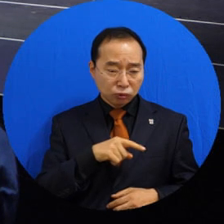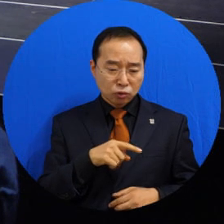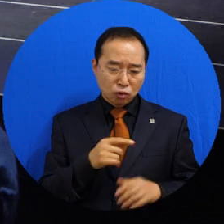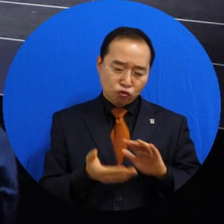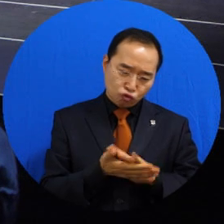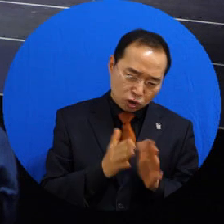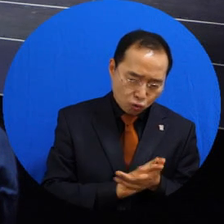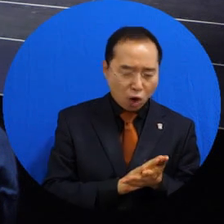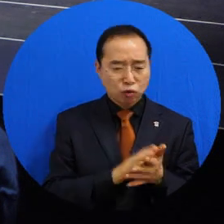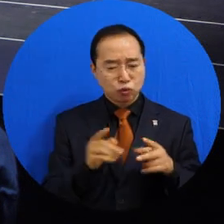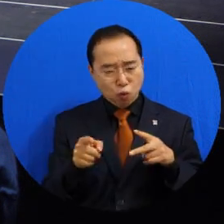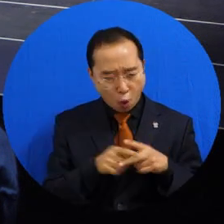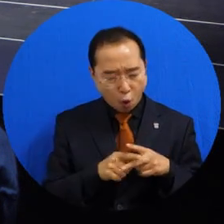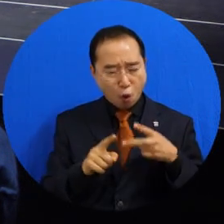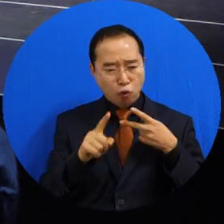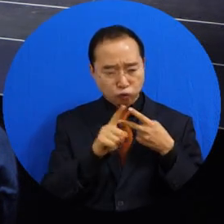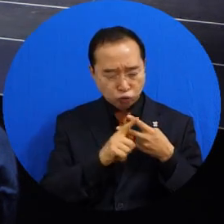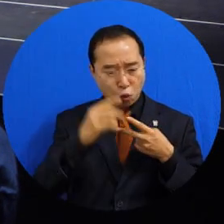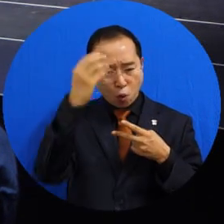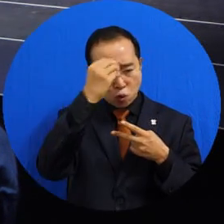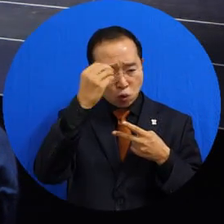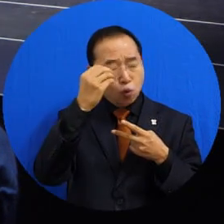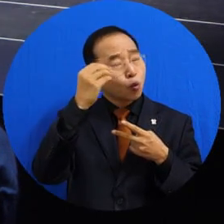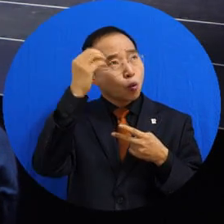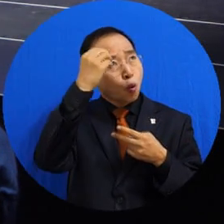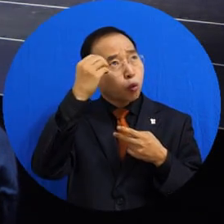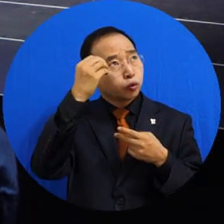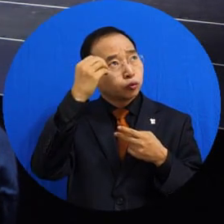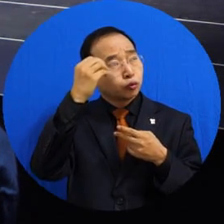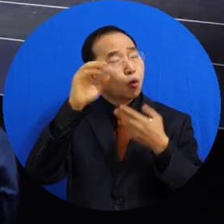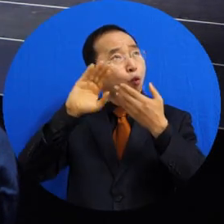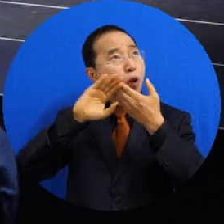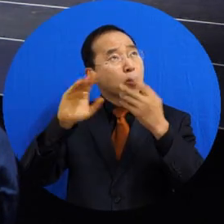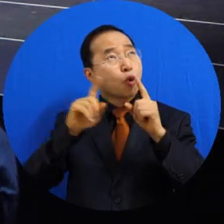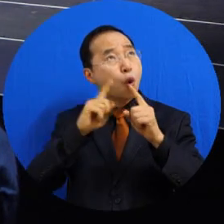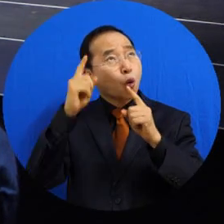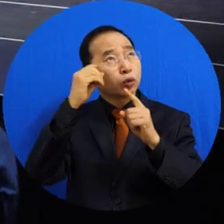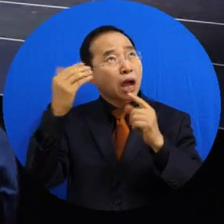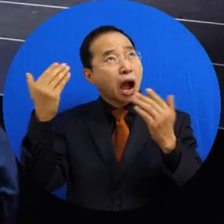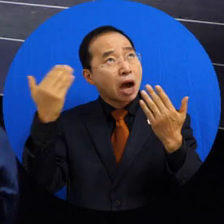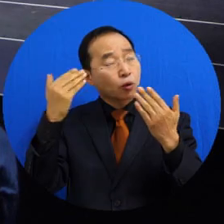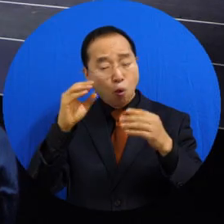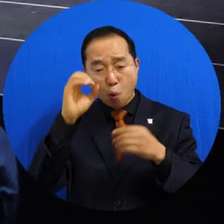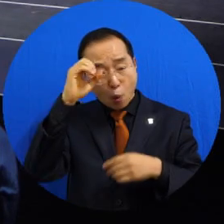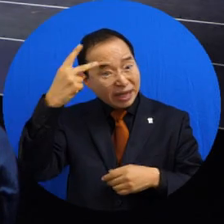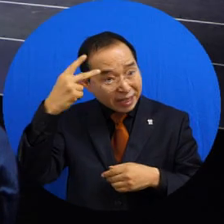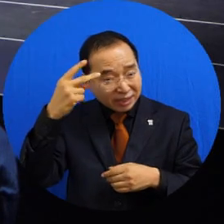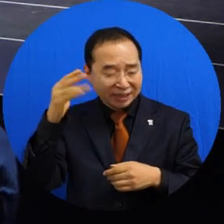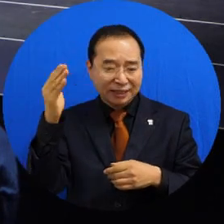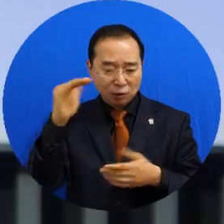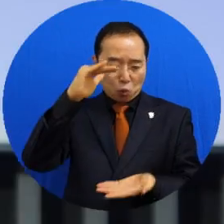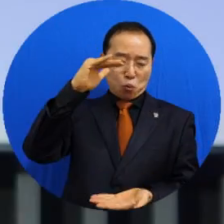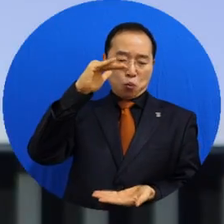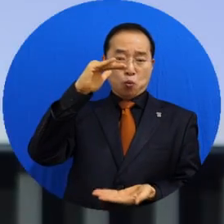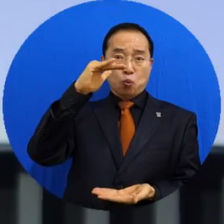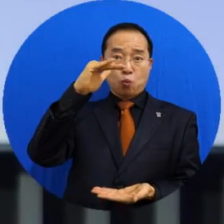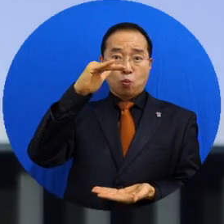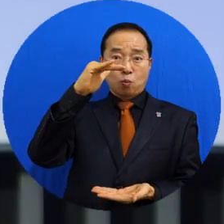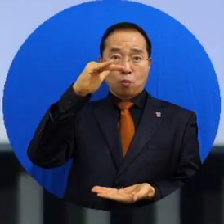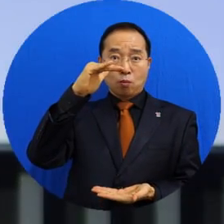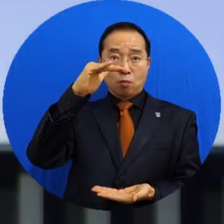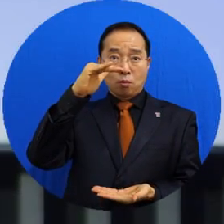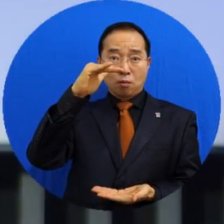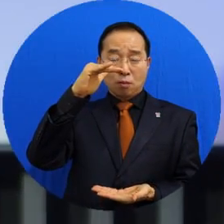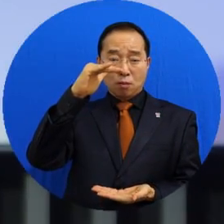유치원부터 초등학교, 중학교, 심지어 고등학교, 제가 외국인 학교로 고2 때 전학 가기 전까지 단 한